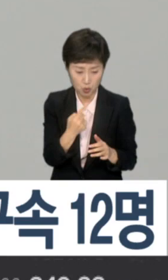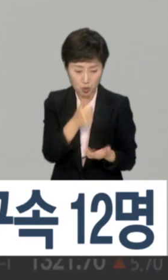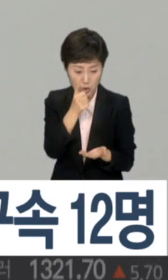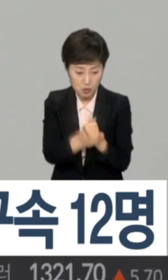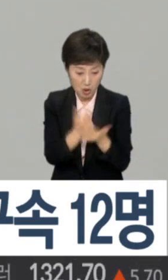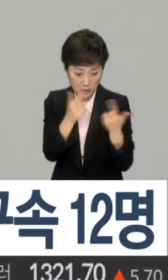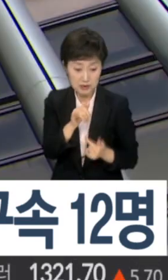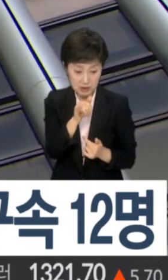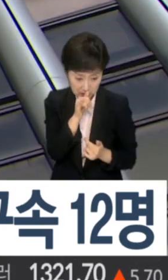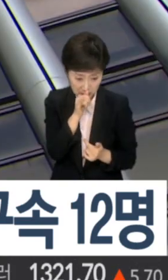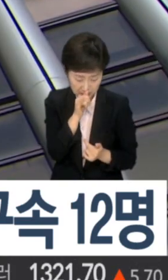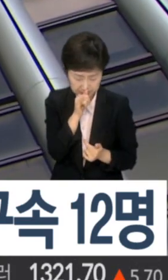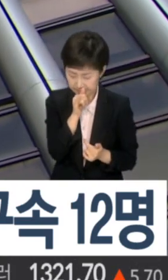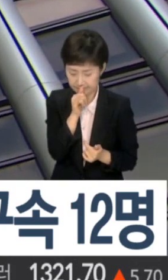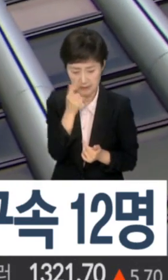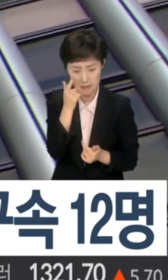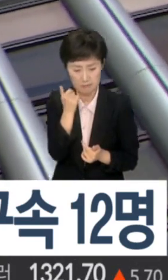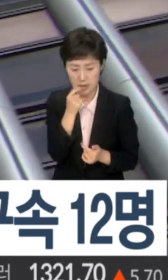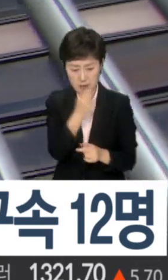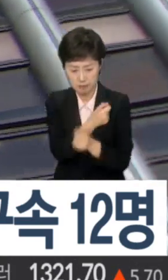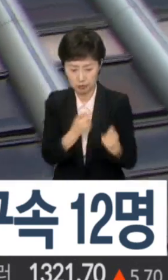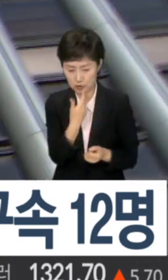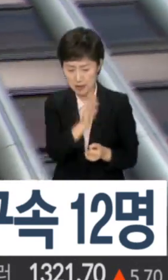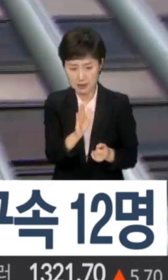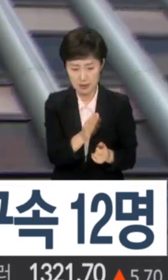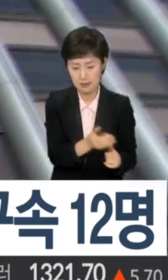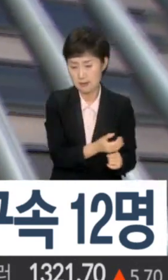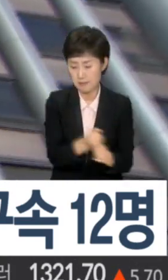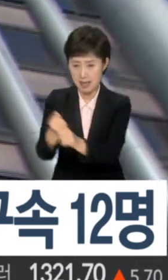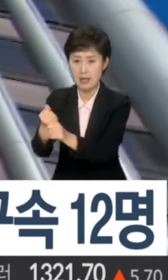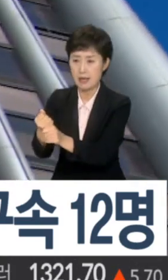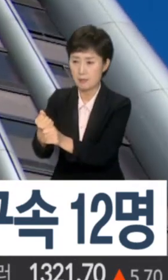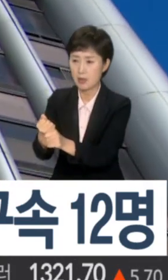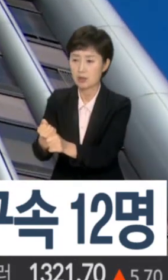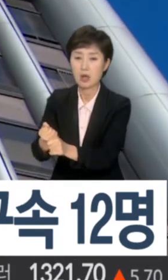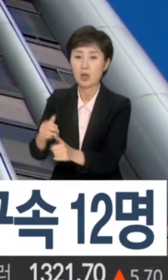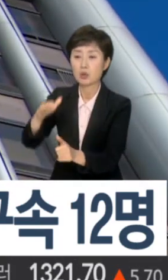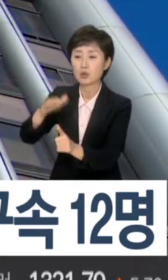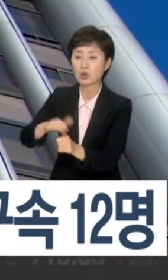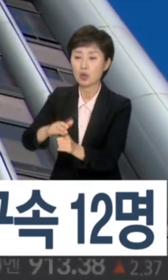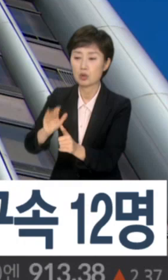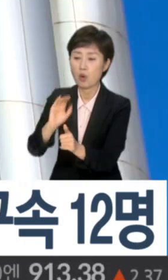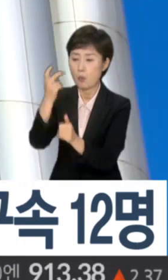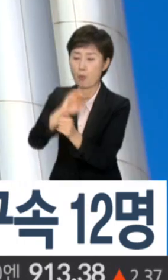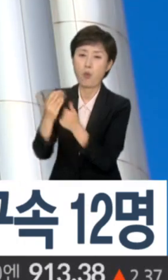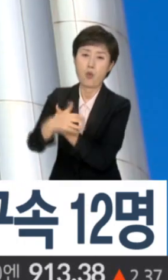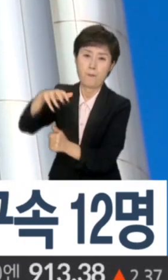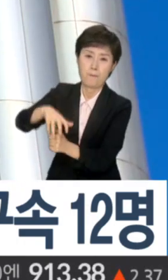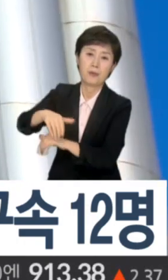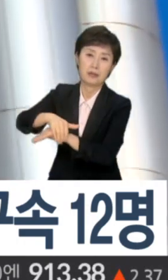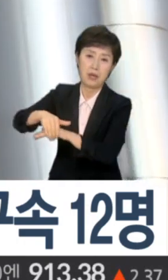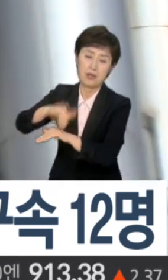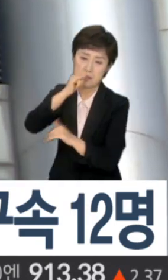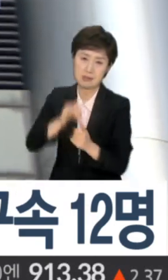혐의가 인정되면 관할 법원 소년부에 직접 송치해 소년 보호 처분을 받도록 하고 있습니다.